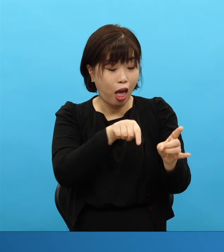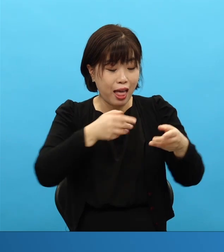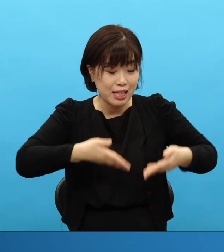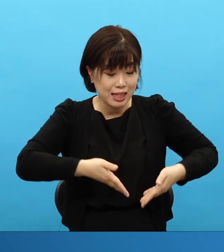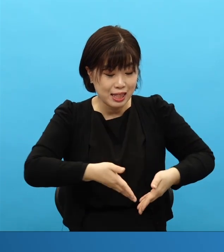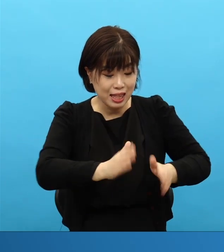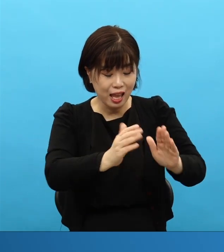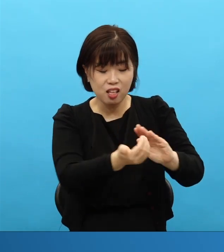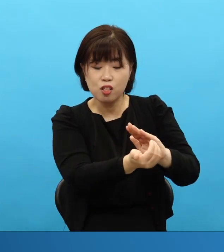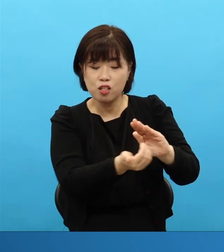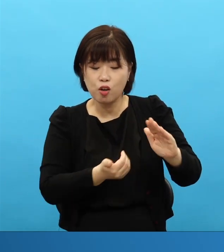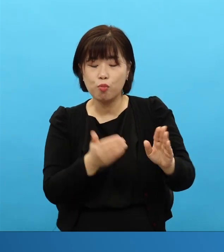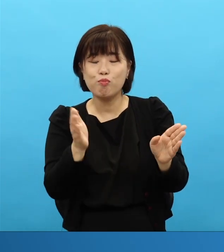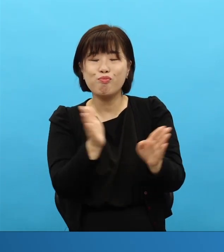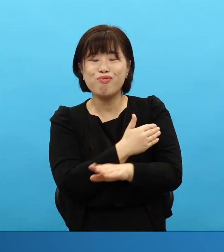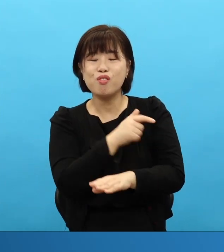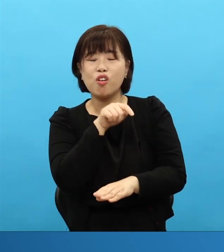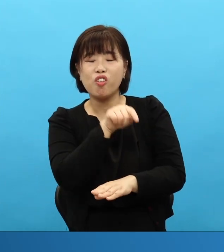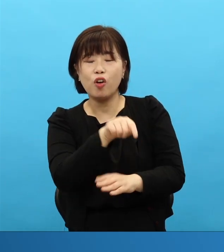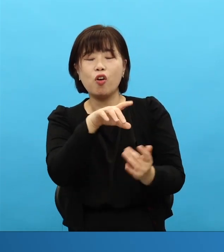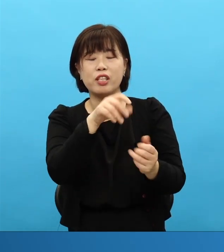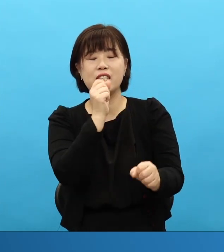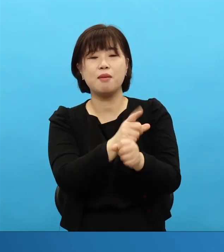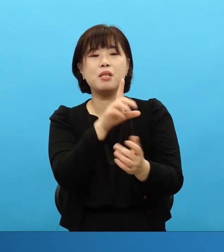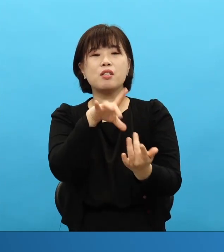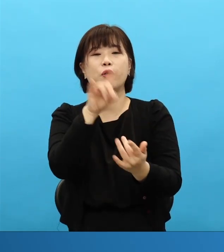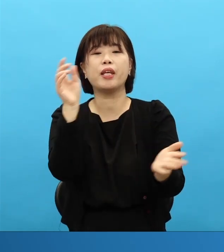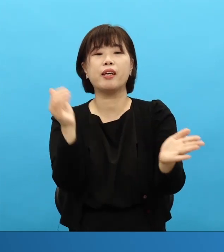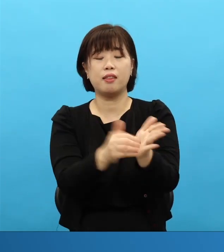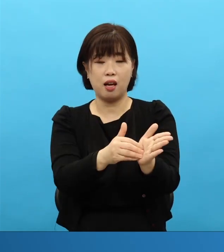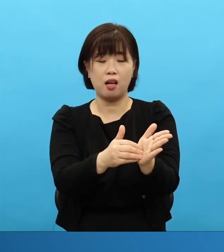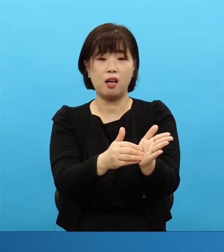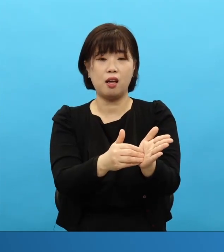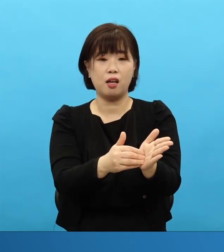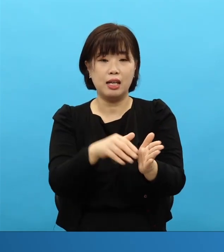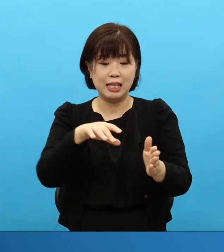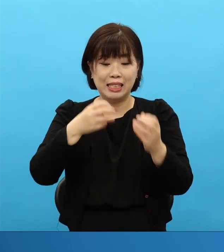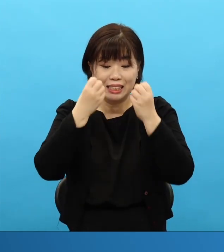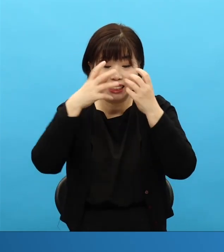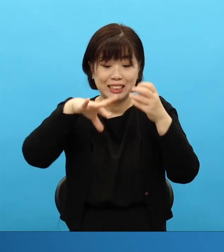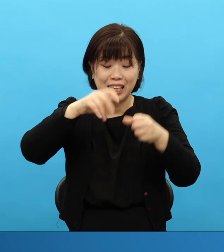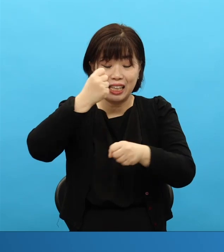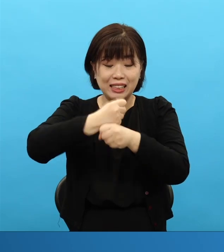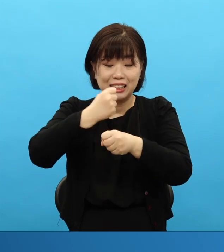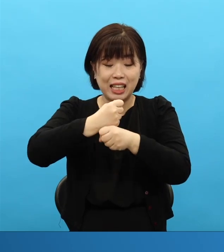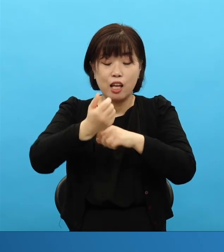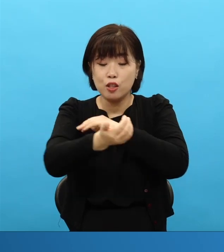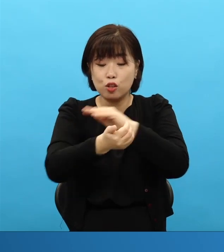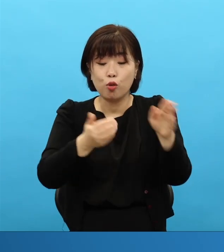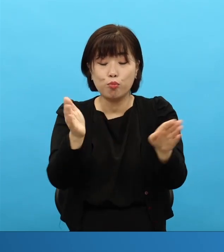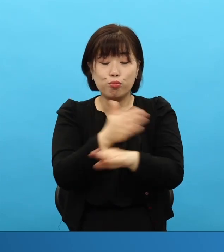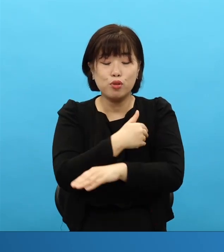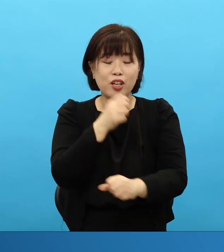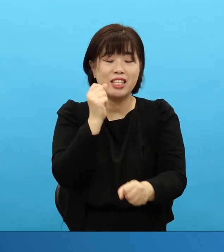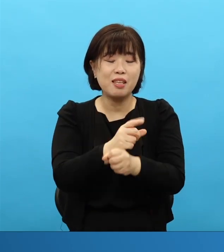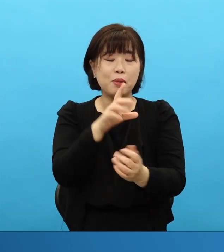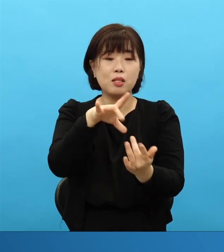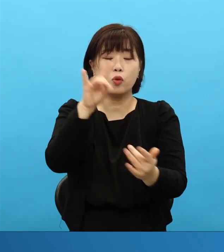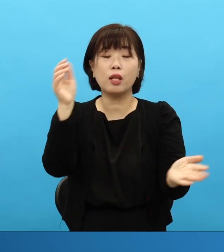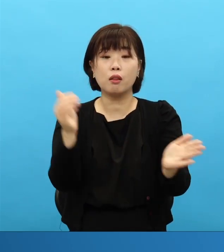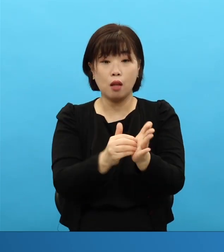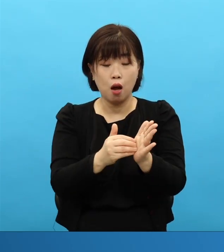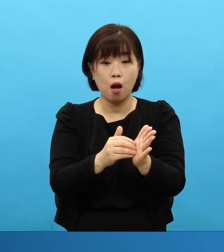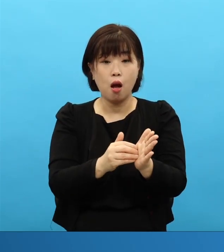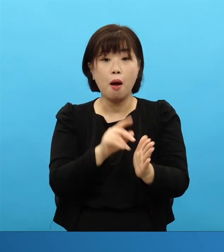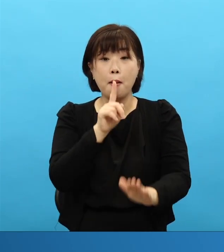여기서 선택을 해야 돼. Ephesians 1, 3, 5 is I chose you before creation. 조금만 이 축복을 누리고 있으면 건강도 오지요.